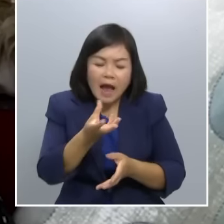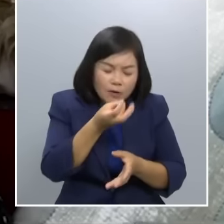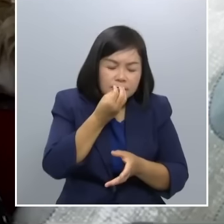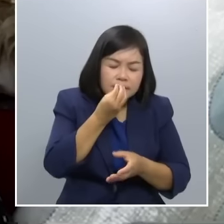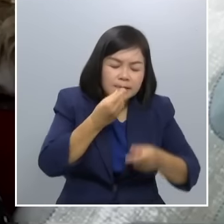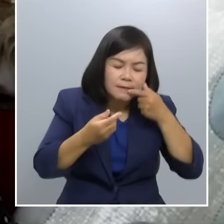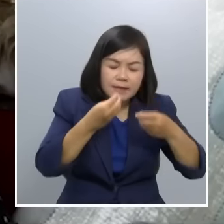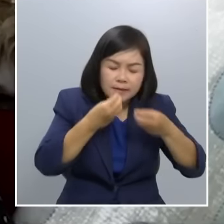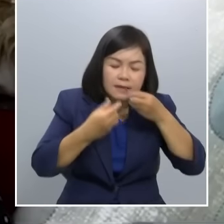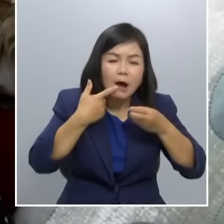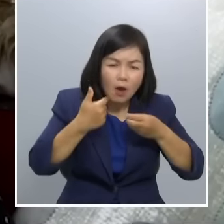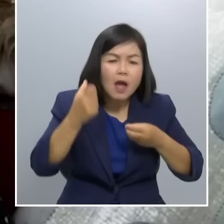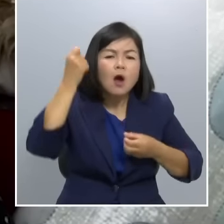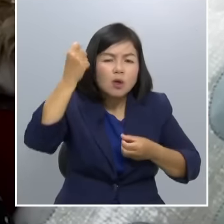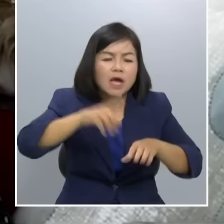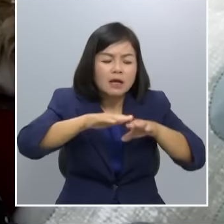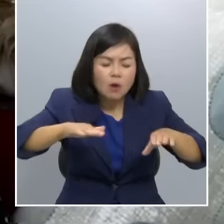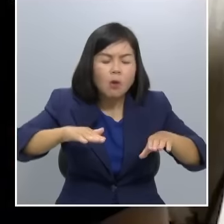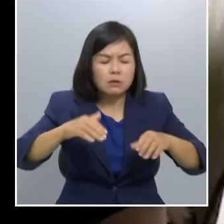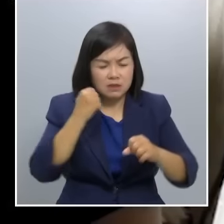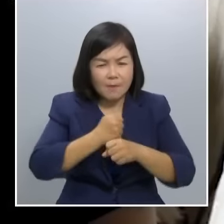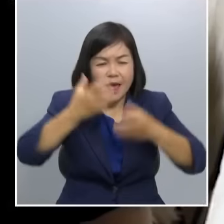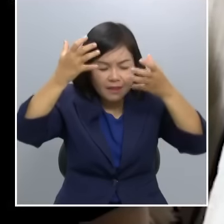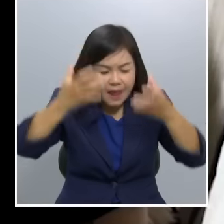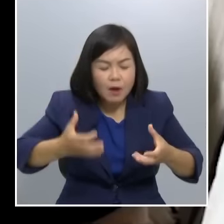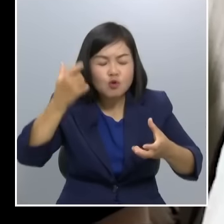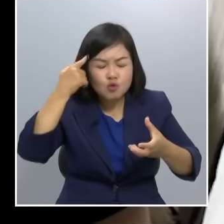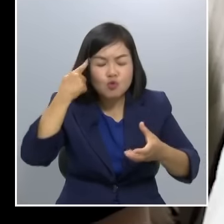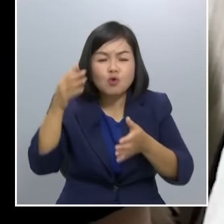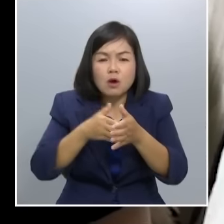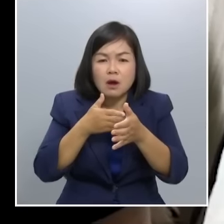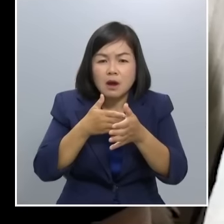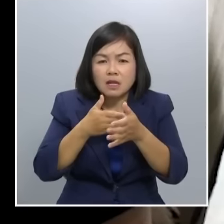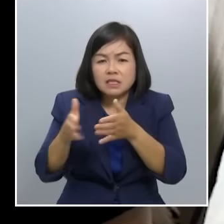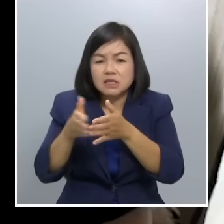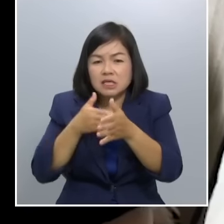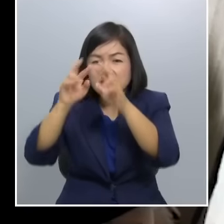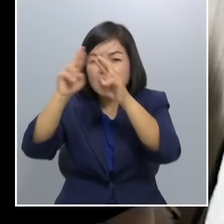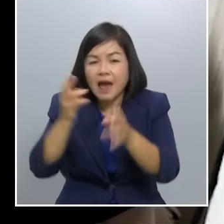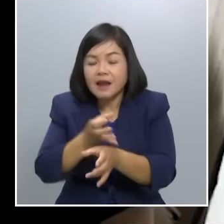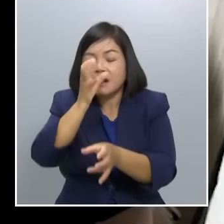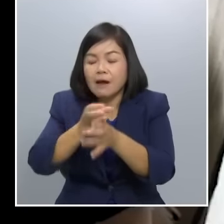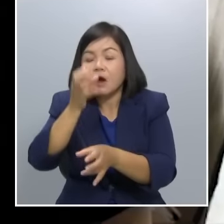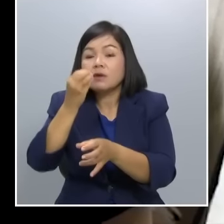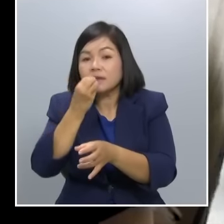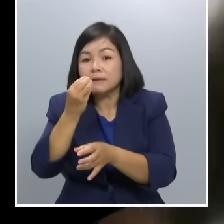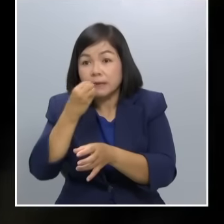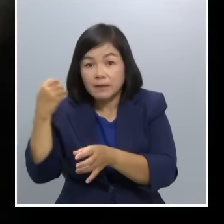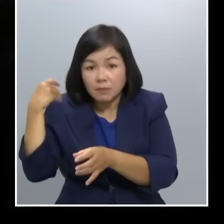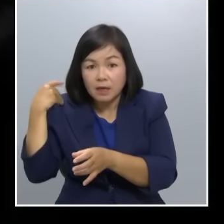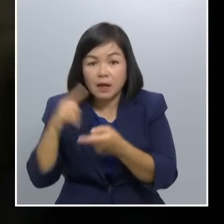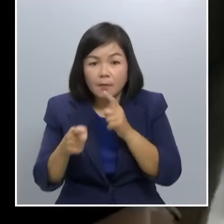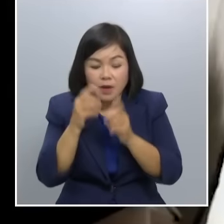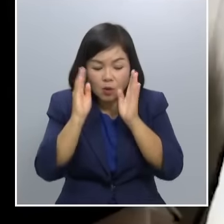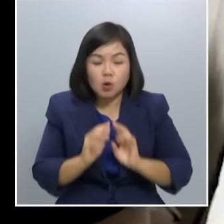น้องทำงานหนักจนตอนเย็นของ 20สิงหาคมค่ะผู้ตายดื่มยาดองที่ซุ้มที่อยู่ในซอยสวา 11/1กับเพื่อนอีก 2